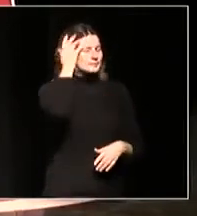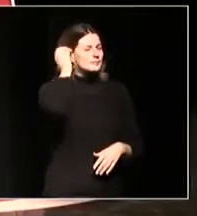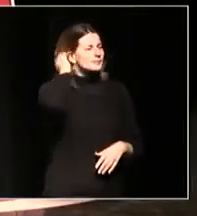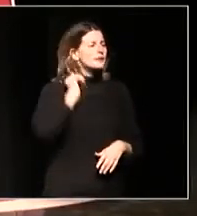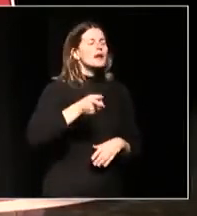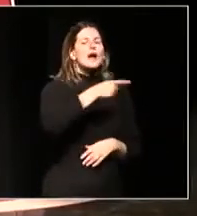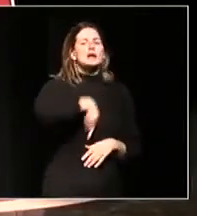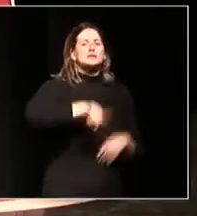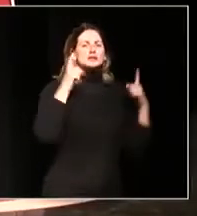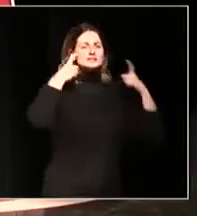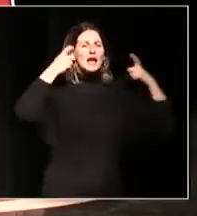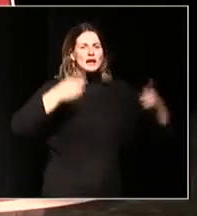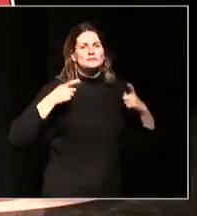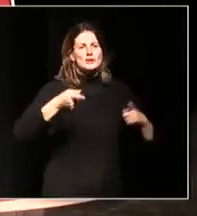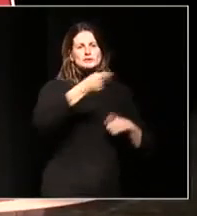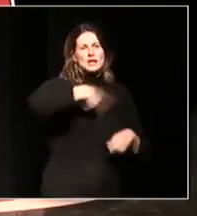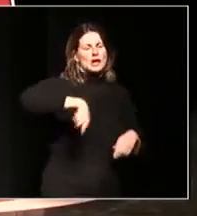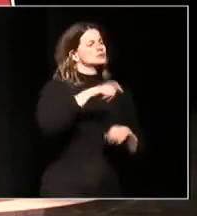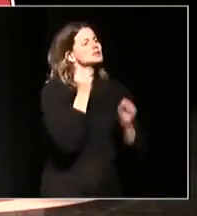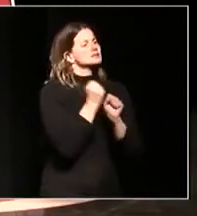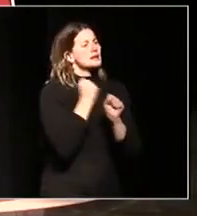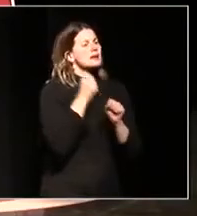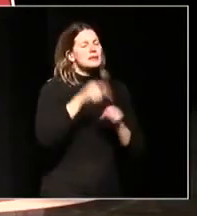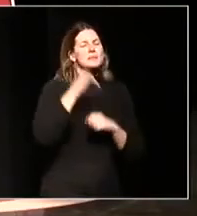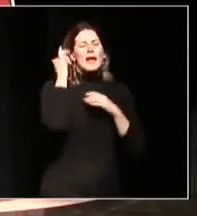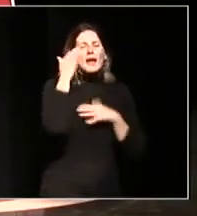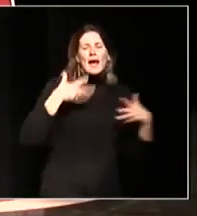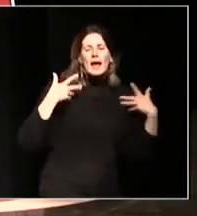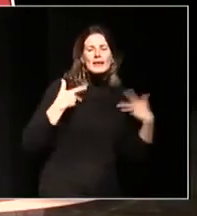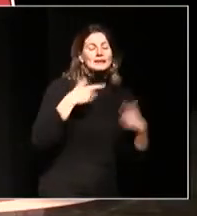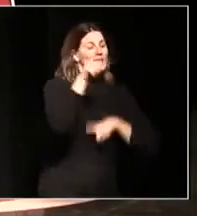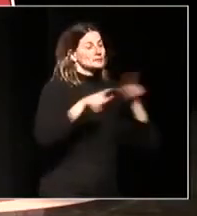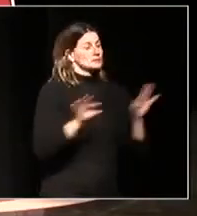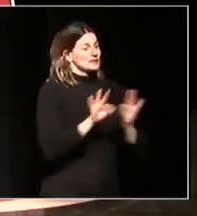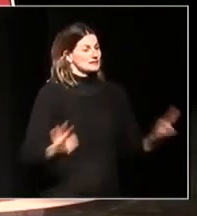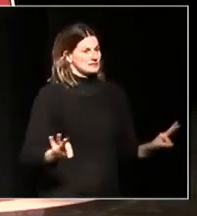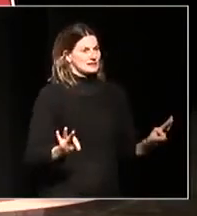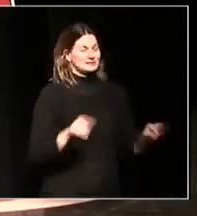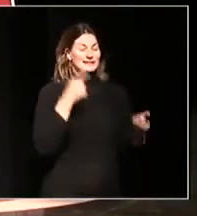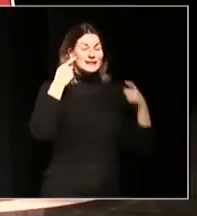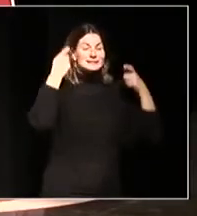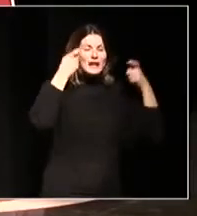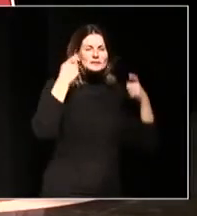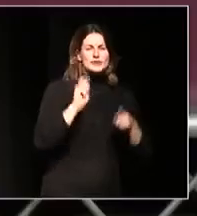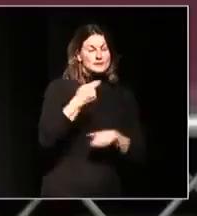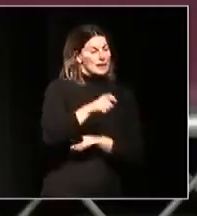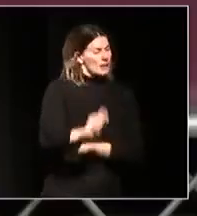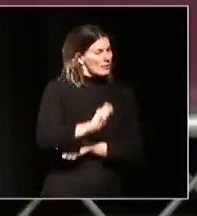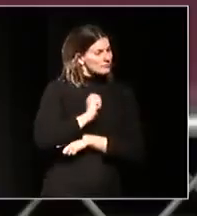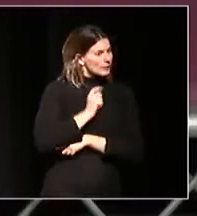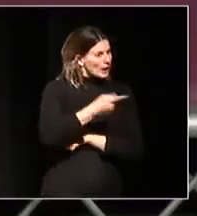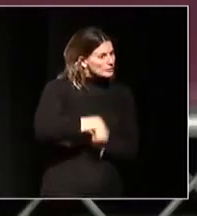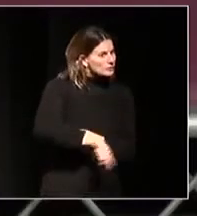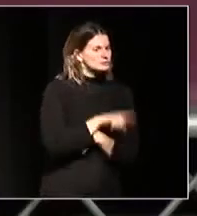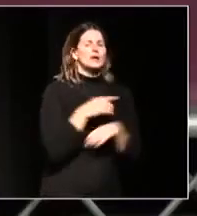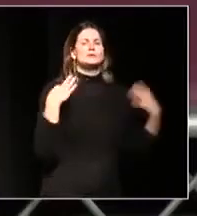El nostre esforç, el nostre treball i l'alegria de la gent senzilla, i amb aquest esforç i aquesta clau que se'ns havia donat, no